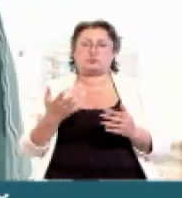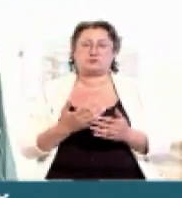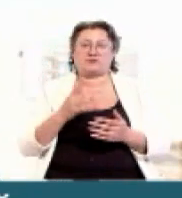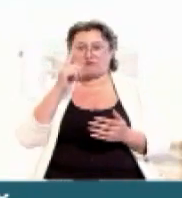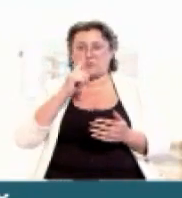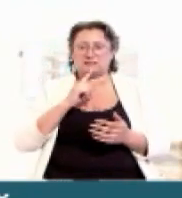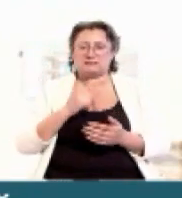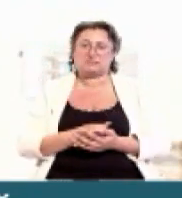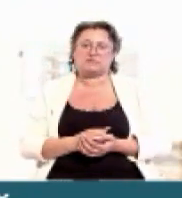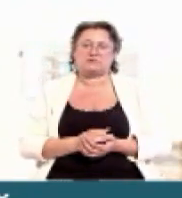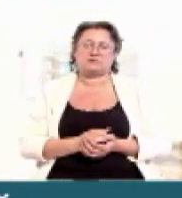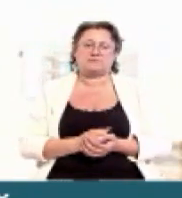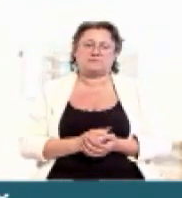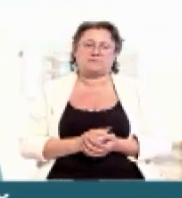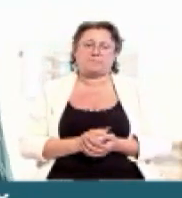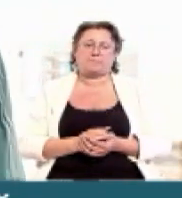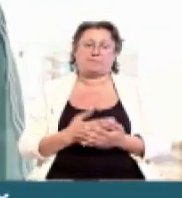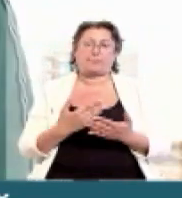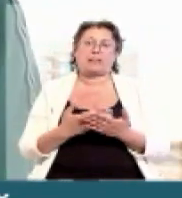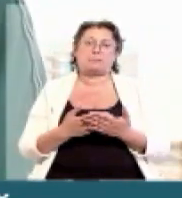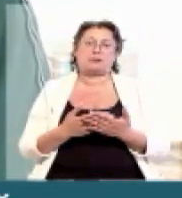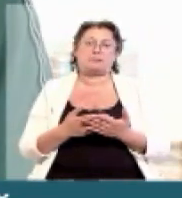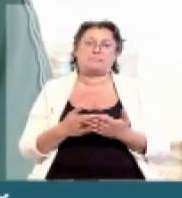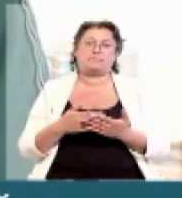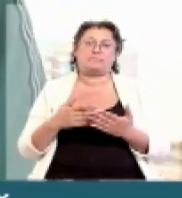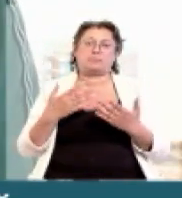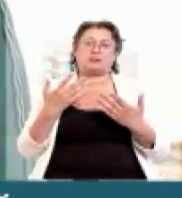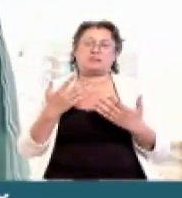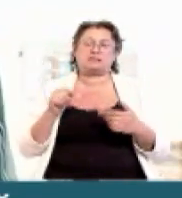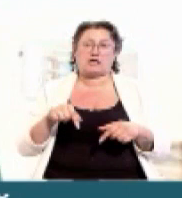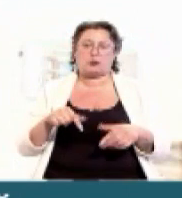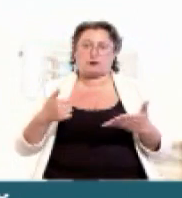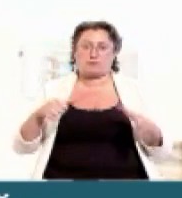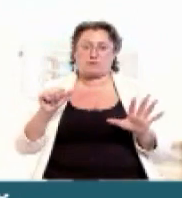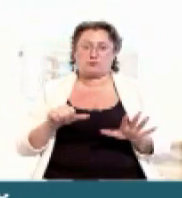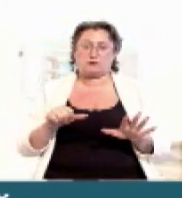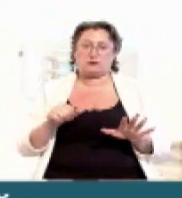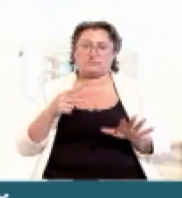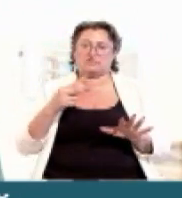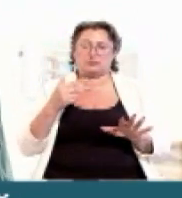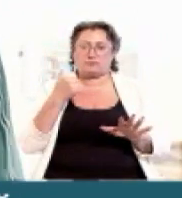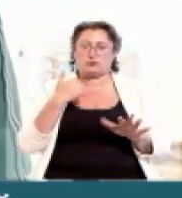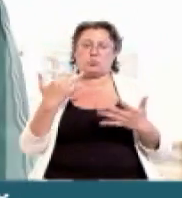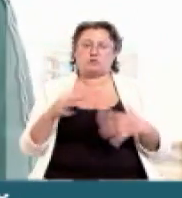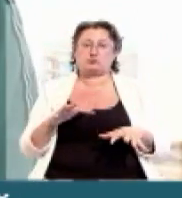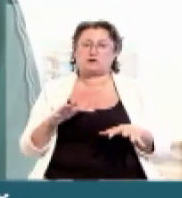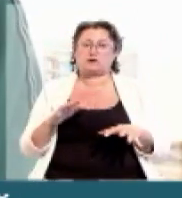в месяц. Допустим, уже за этот полугодие, 2023 года,